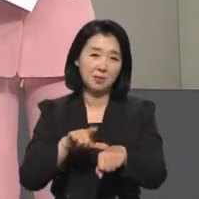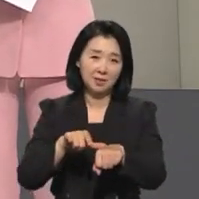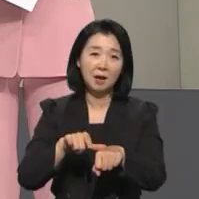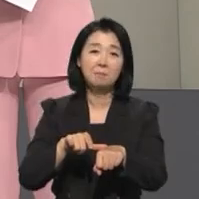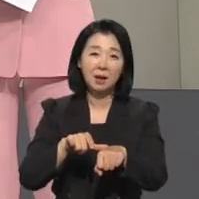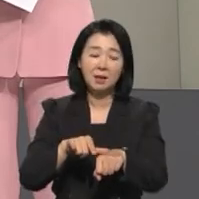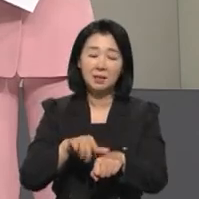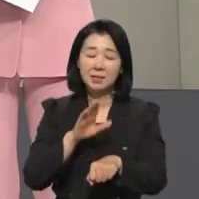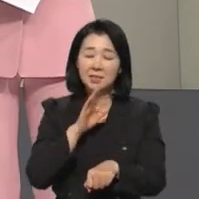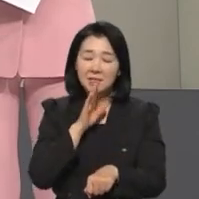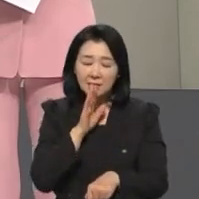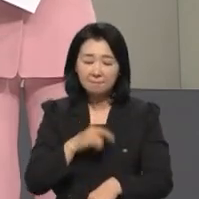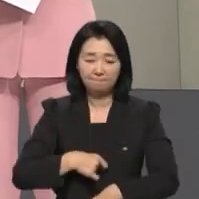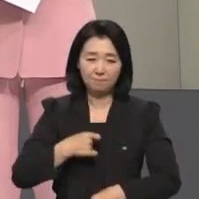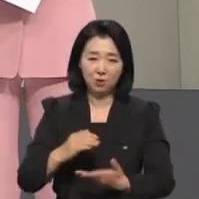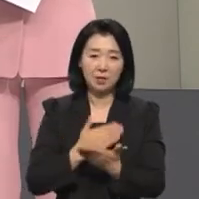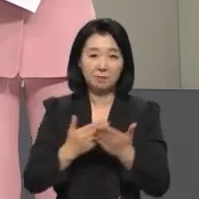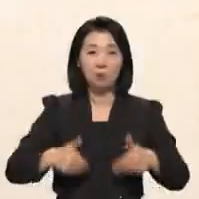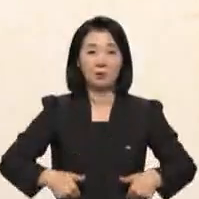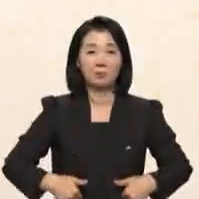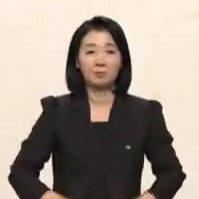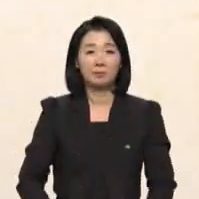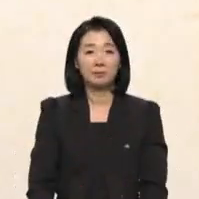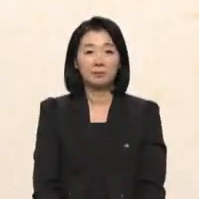시간에서 진실을 가리겠다고 했습니다.